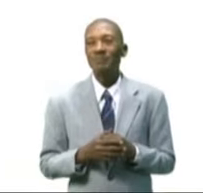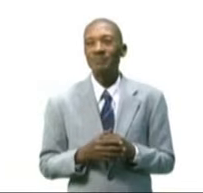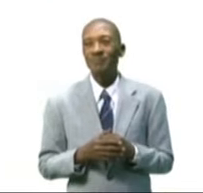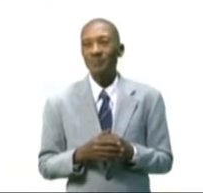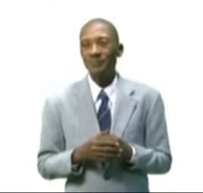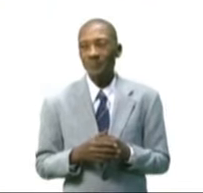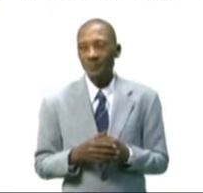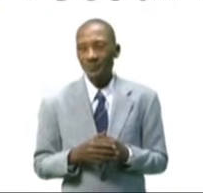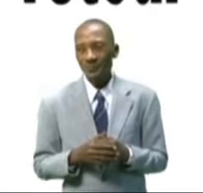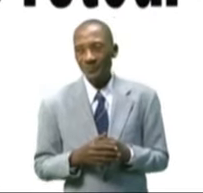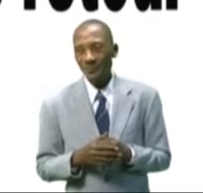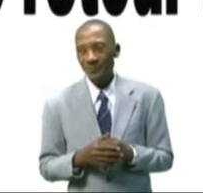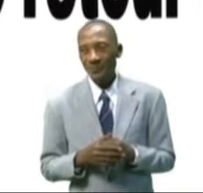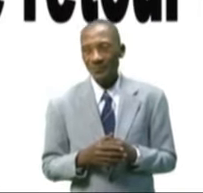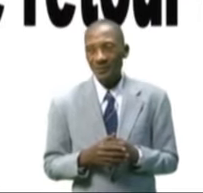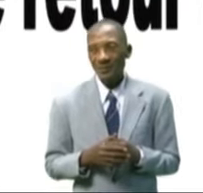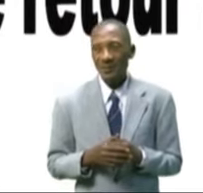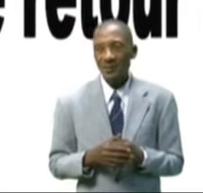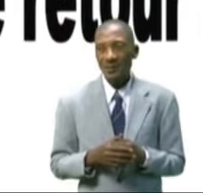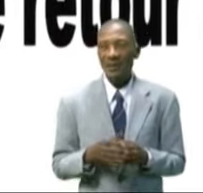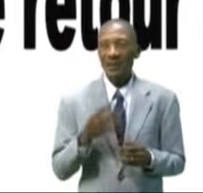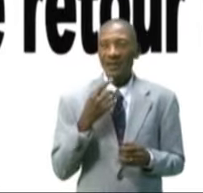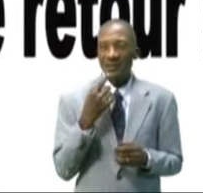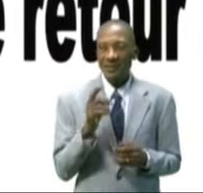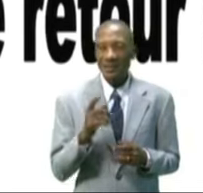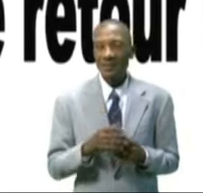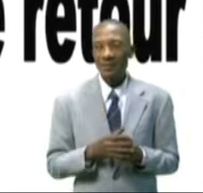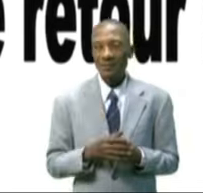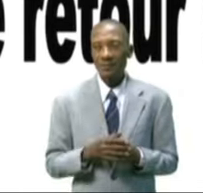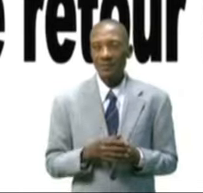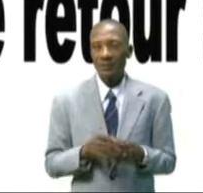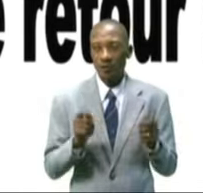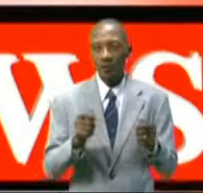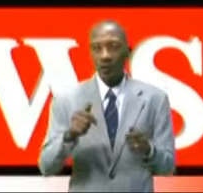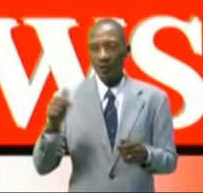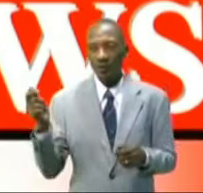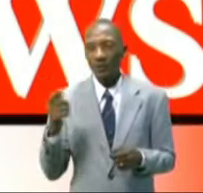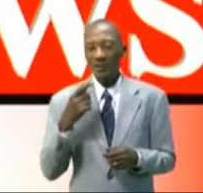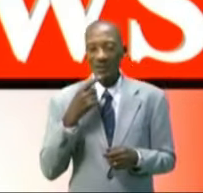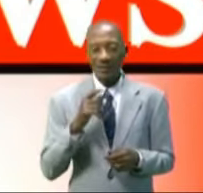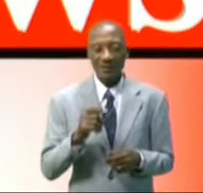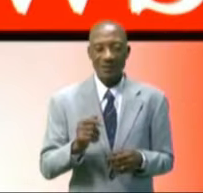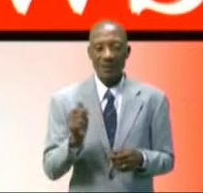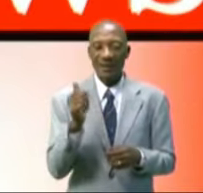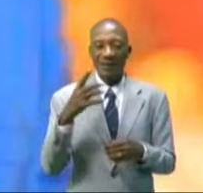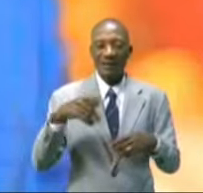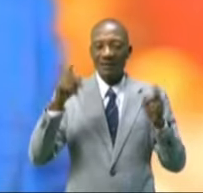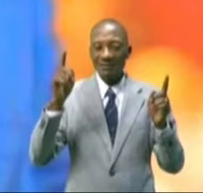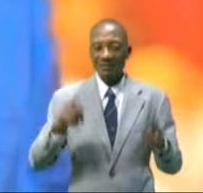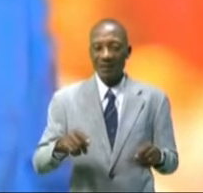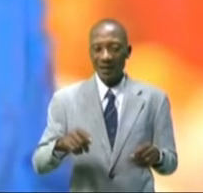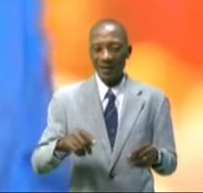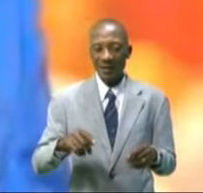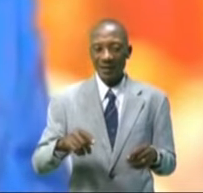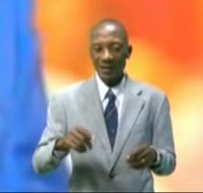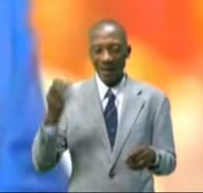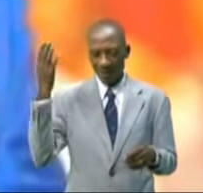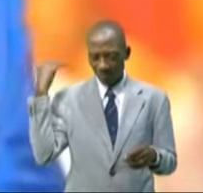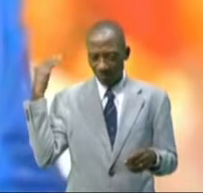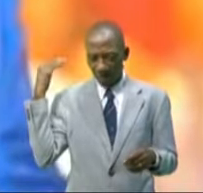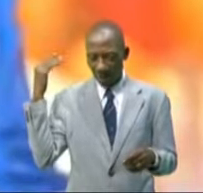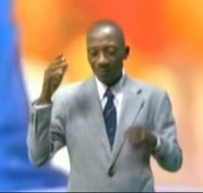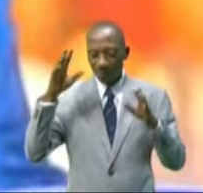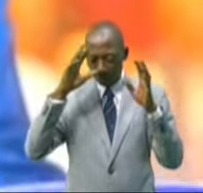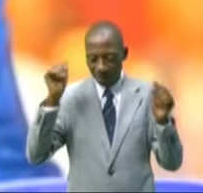Perchoir de l'Assemblée nationale, 15 ans après, Vital Kamerhe est de retour, note Econews. Vital Kamerhe est appelé,